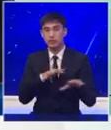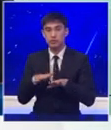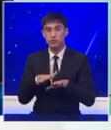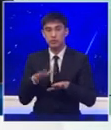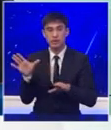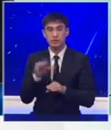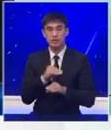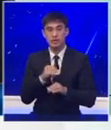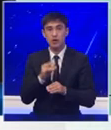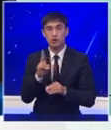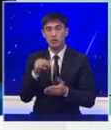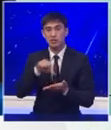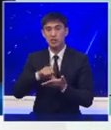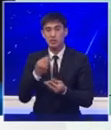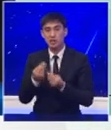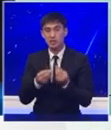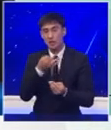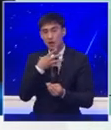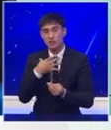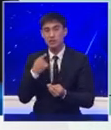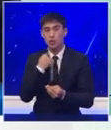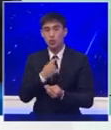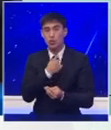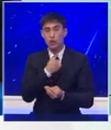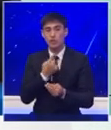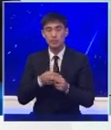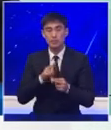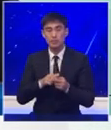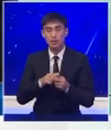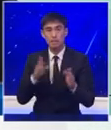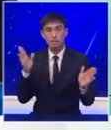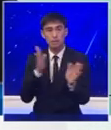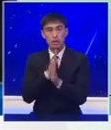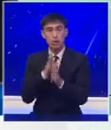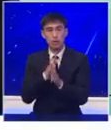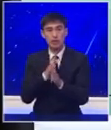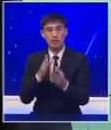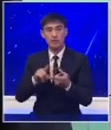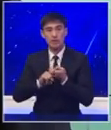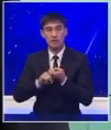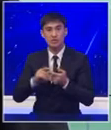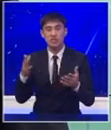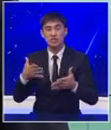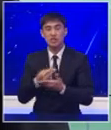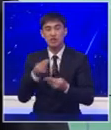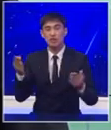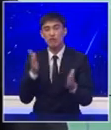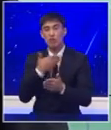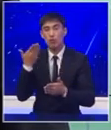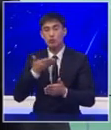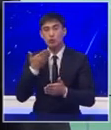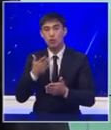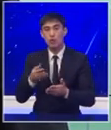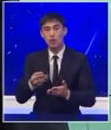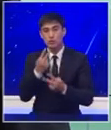Здесь все, которые есть игроки, им очень нравится Талдыкурган. Конечно, это природное. Связи воздух, кушают, все люди